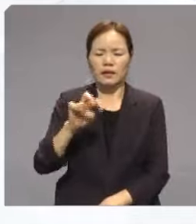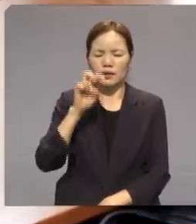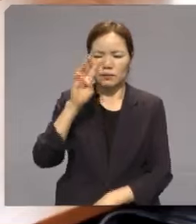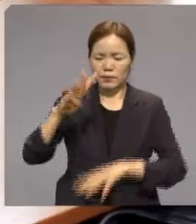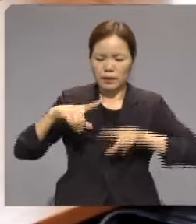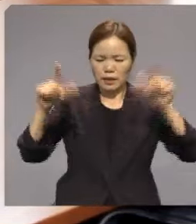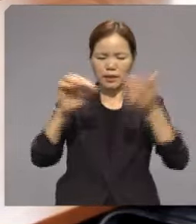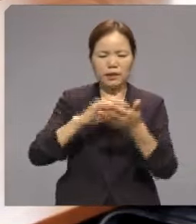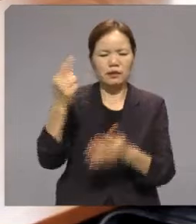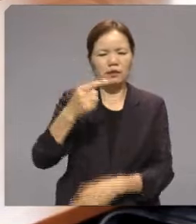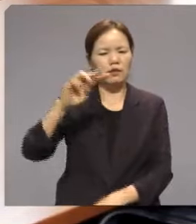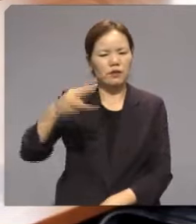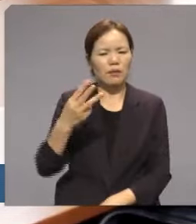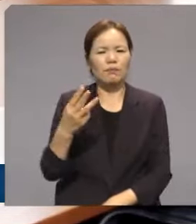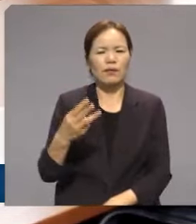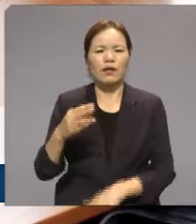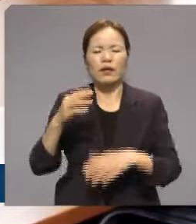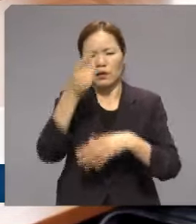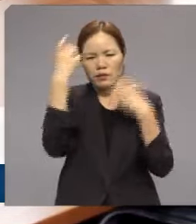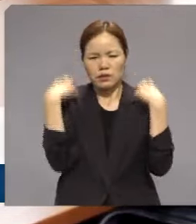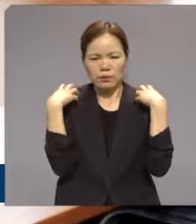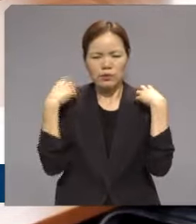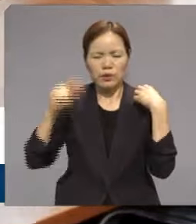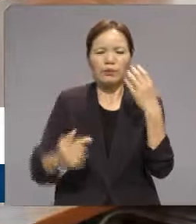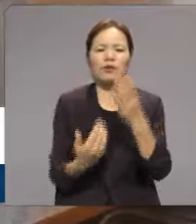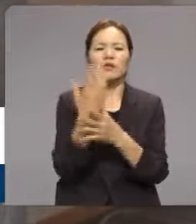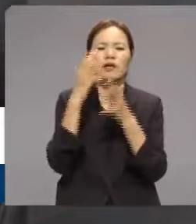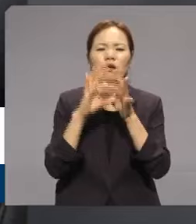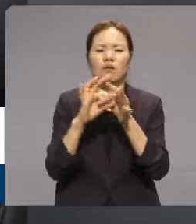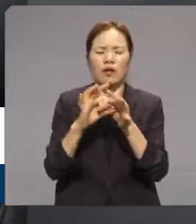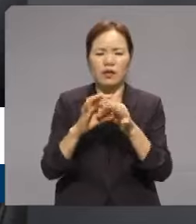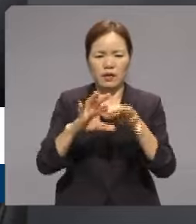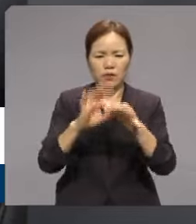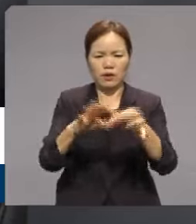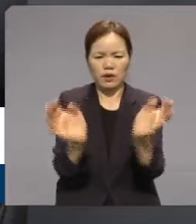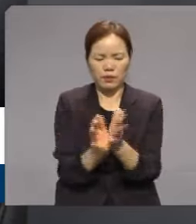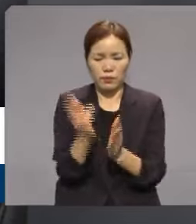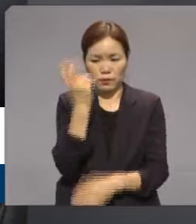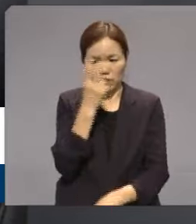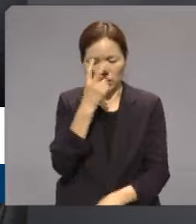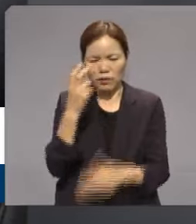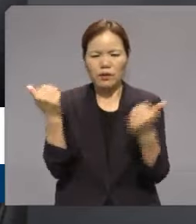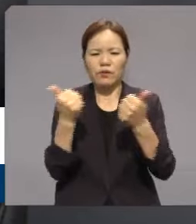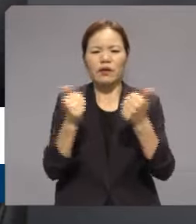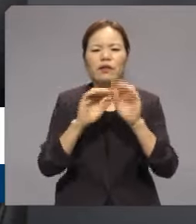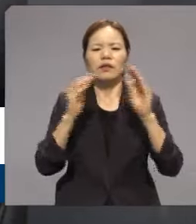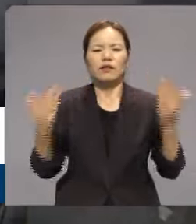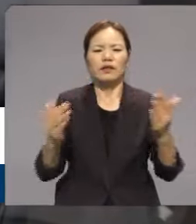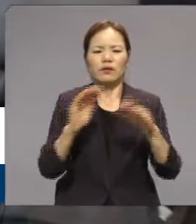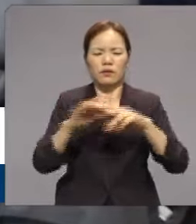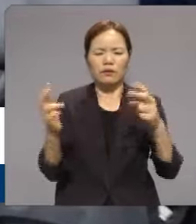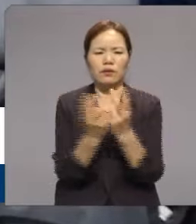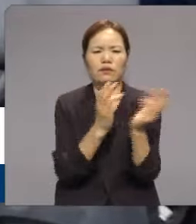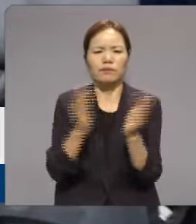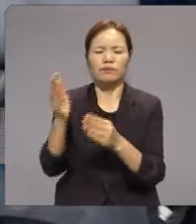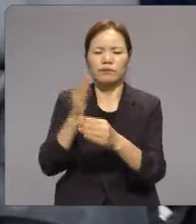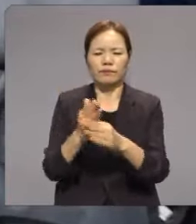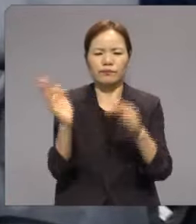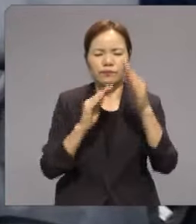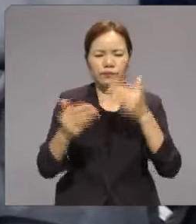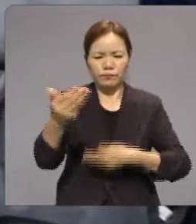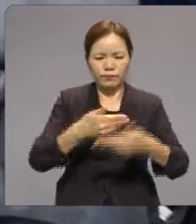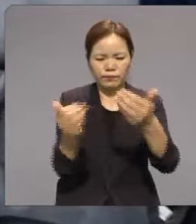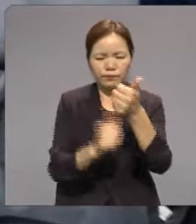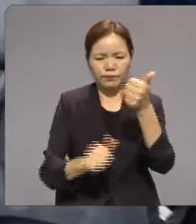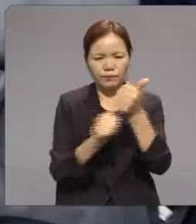1,300건입니다. 정부도 이번 사태와 관련한 관계부처 긴급 점검 회의를 열고 대책을 마련하고 있습니다.